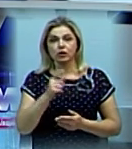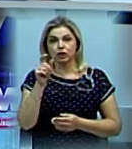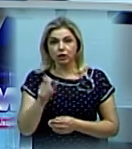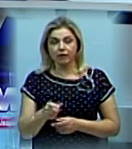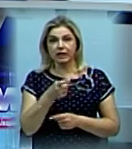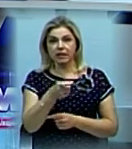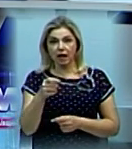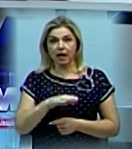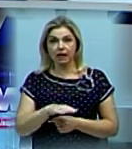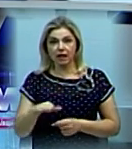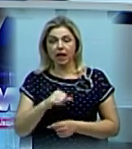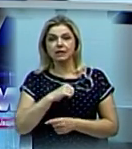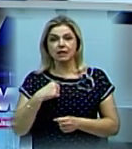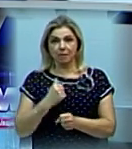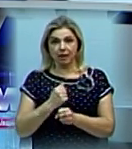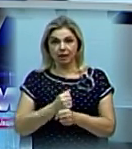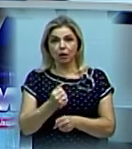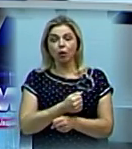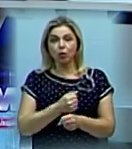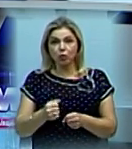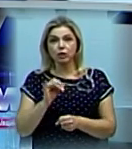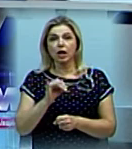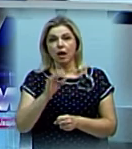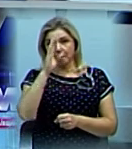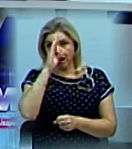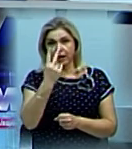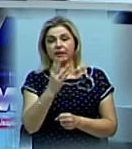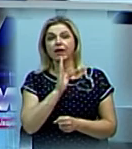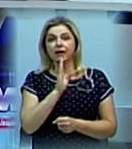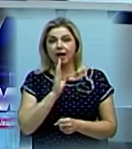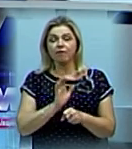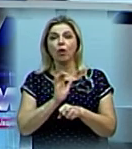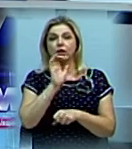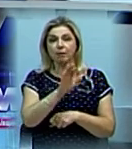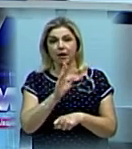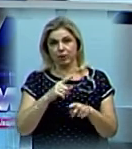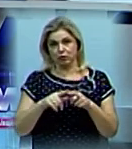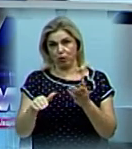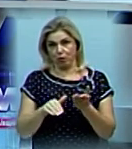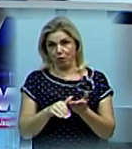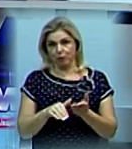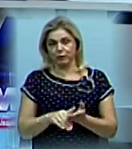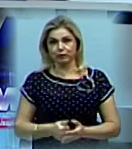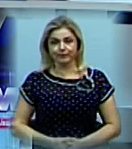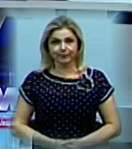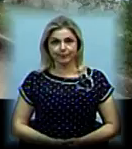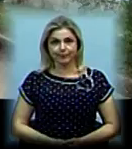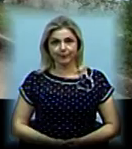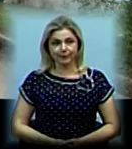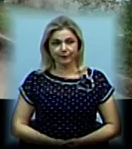по дітях із саморобної зброї, внаслідок чого хлопця та двох дівчат забрали карета швидкої медичної допомоги.